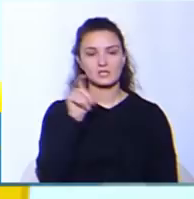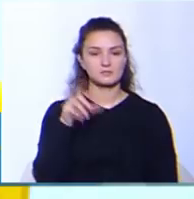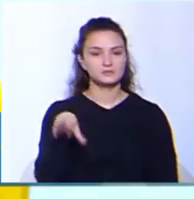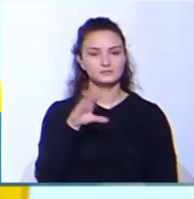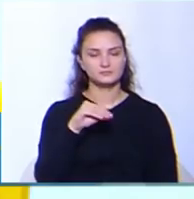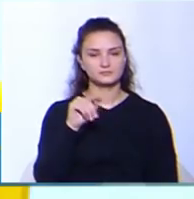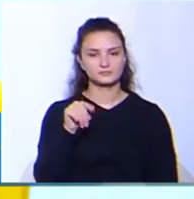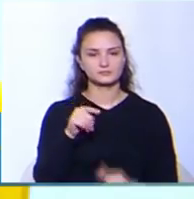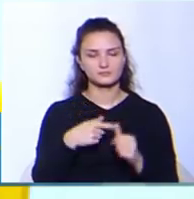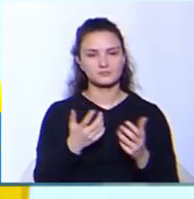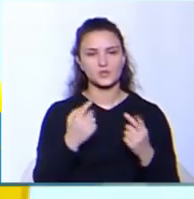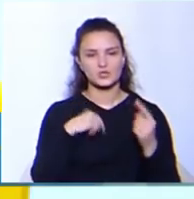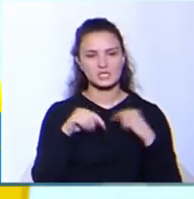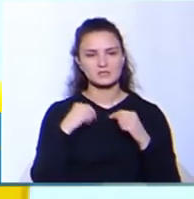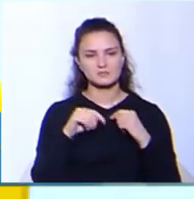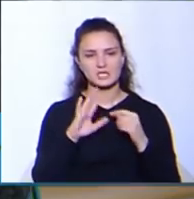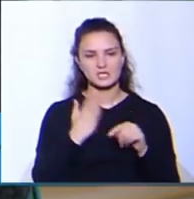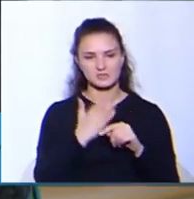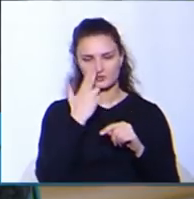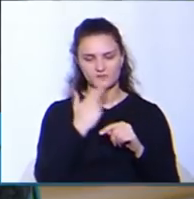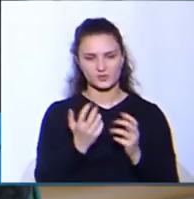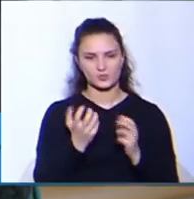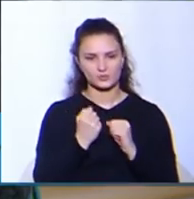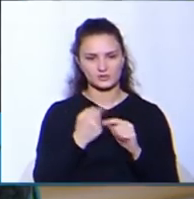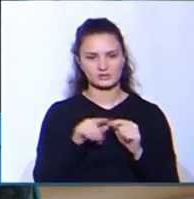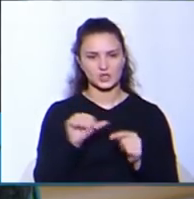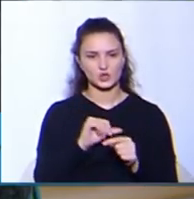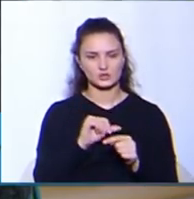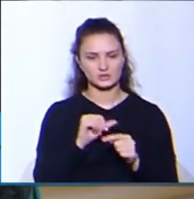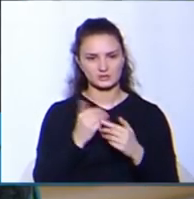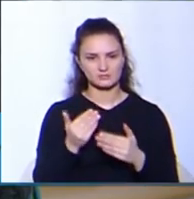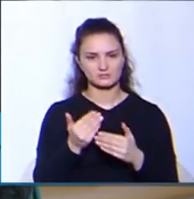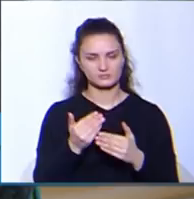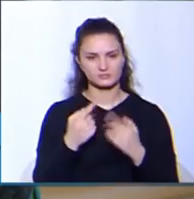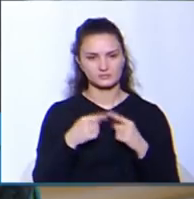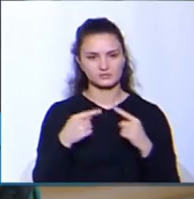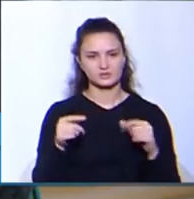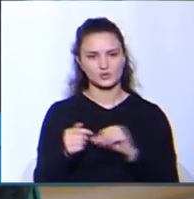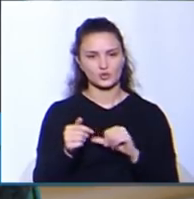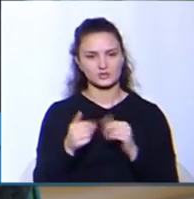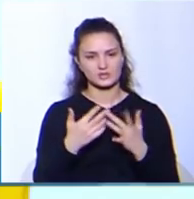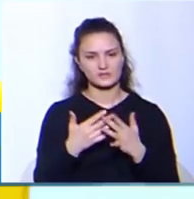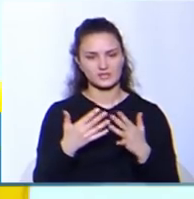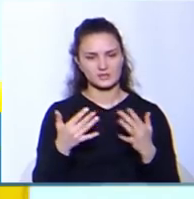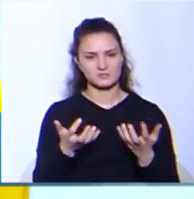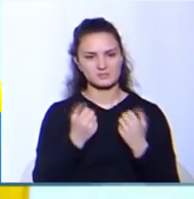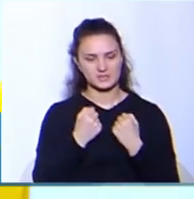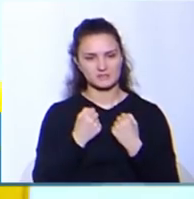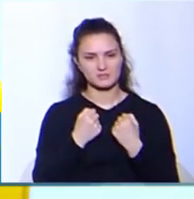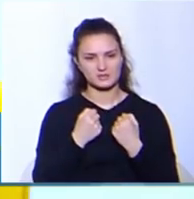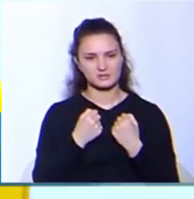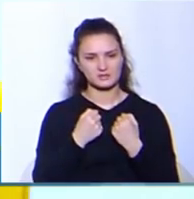არ აქვთ ტოლერანტობა ანუ ორგანიზმი არ არის მიჩვეული ამ ნარკოტიკული სხვადასხვა ნარკოტიკული ნივთიერების მიღებას